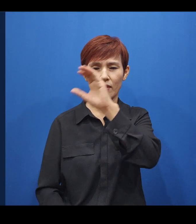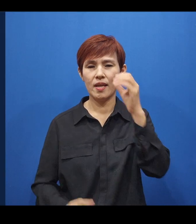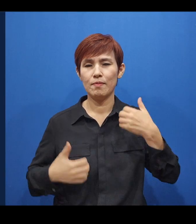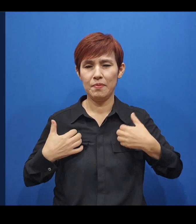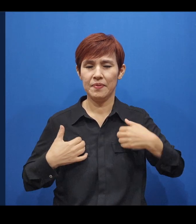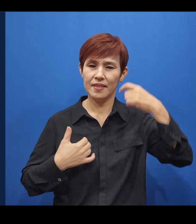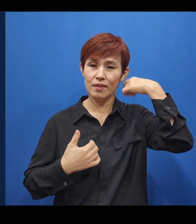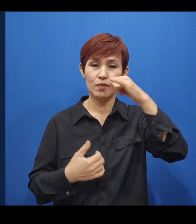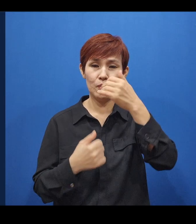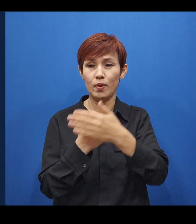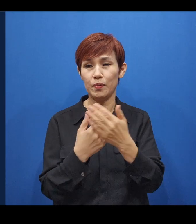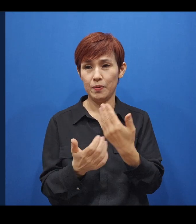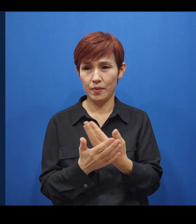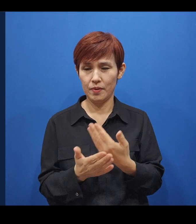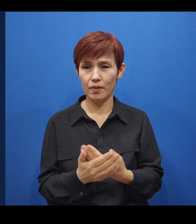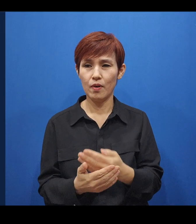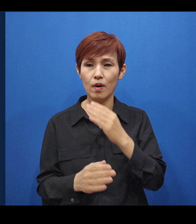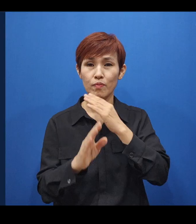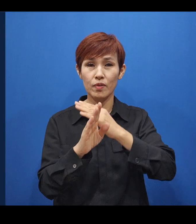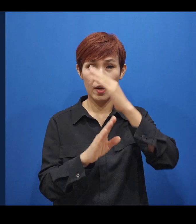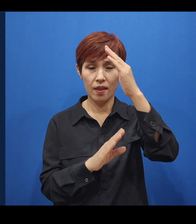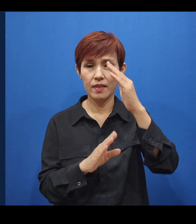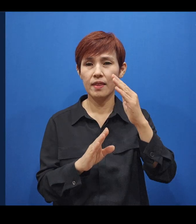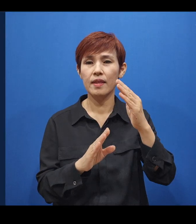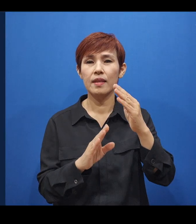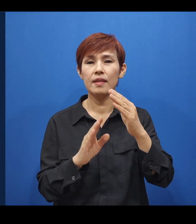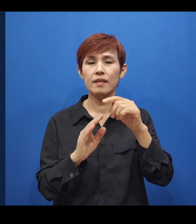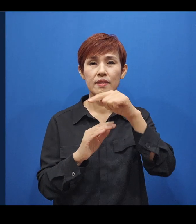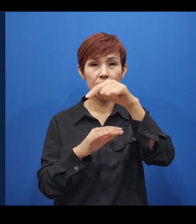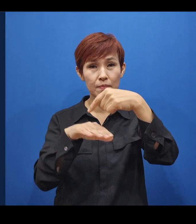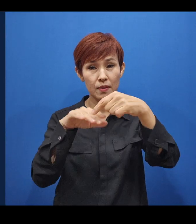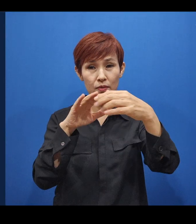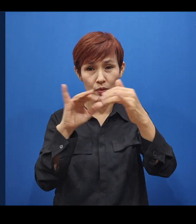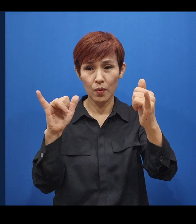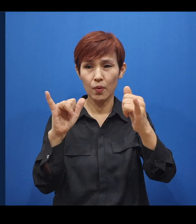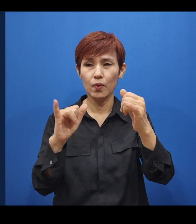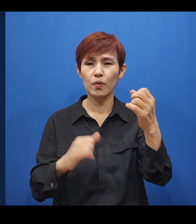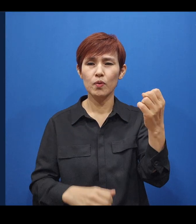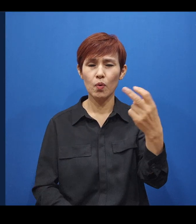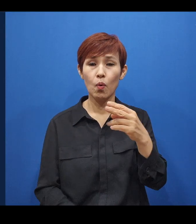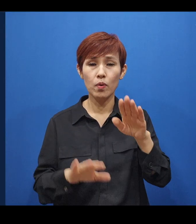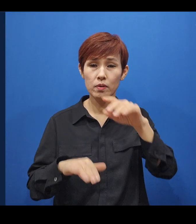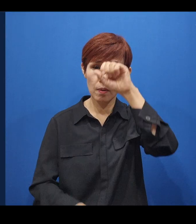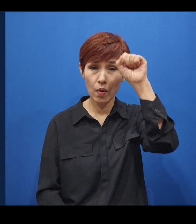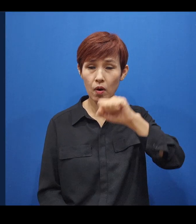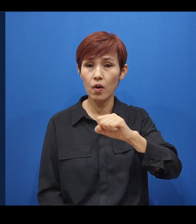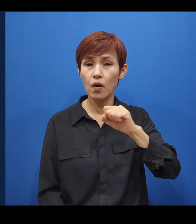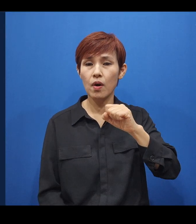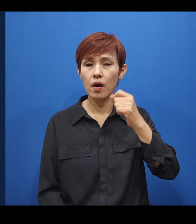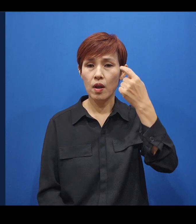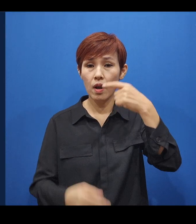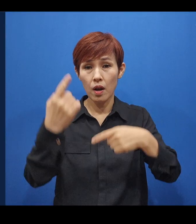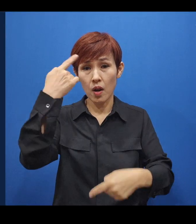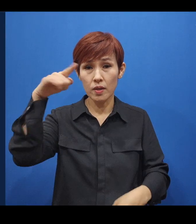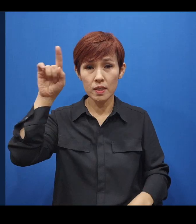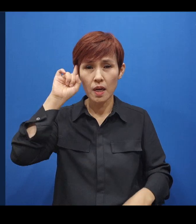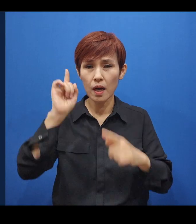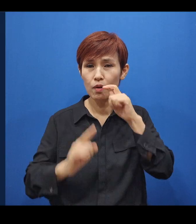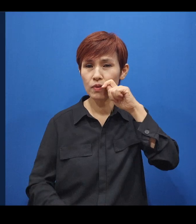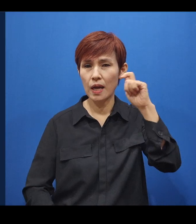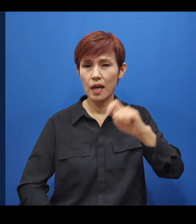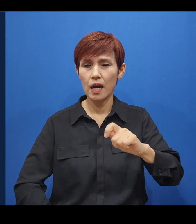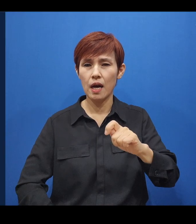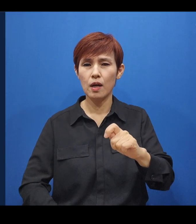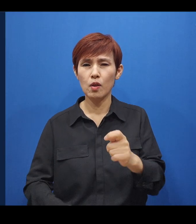북녘의 동포들, 박해 지역의 교회들, 오늘 새벽에 뉴스를 보니까 러시아가 또 우크라이나를 이